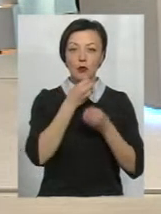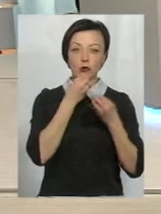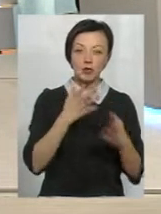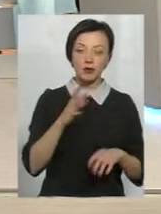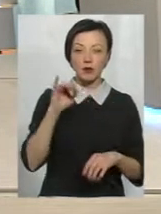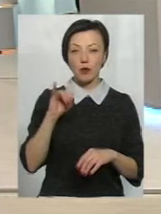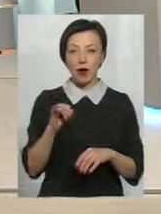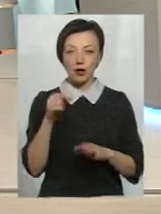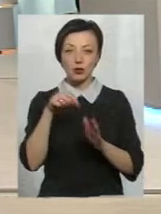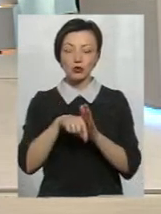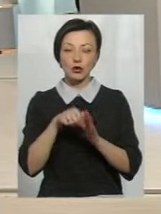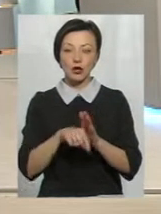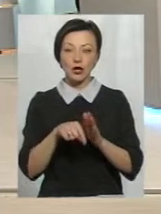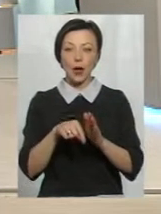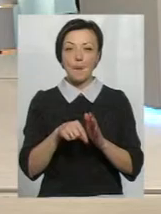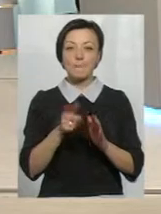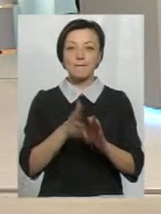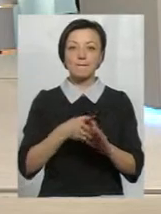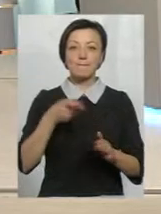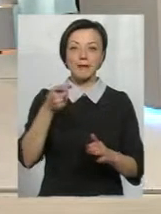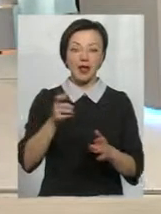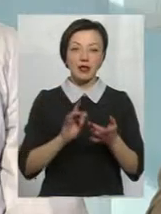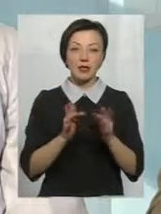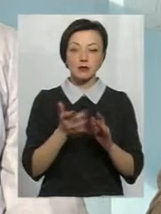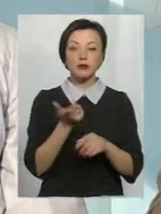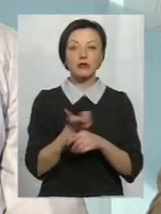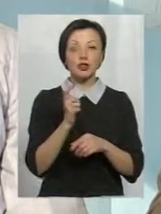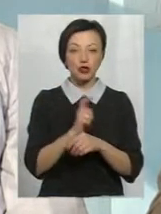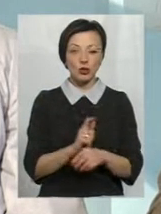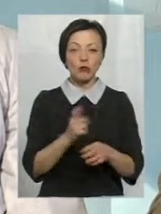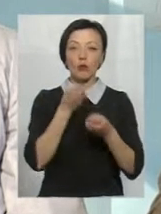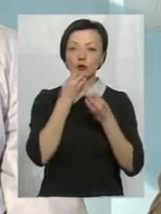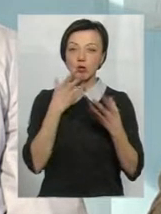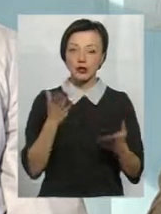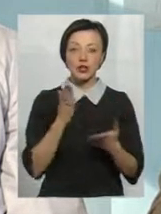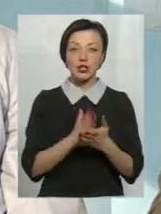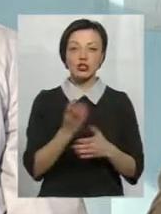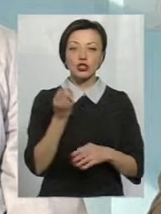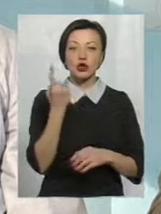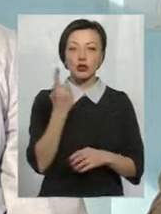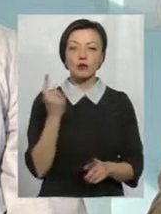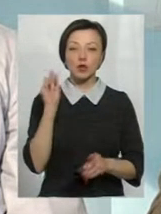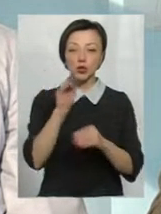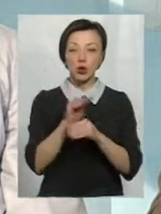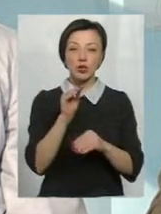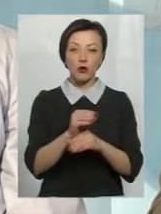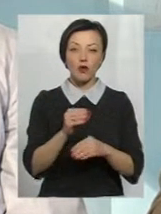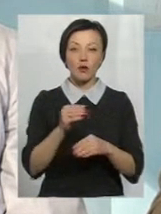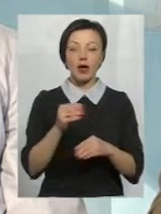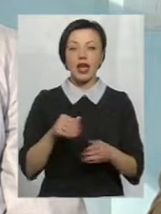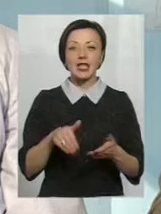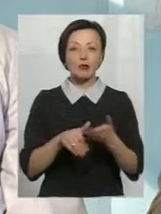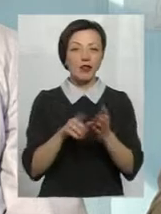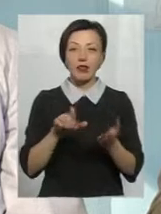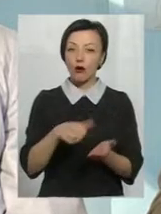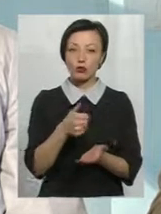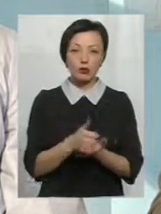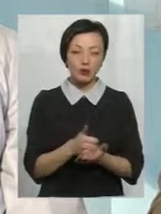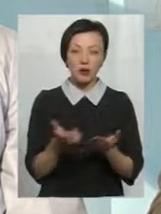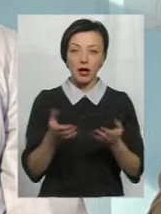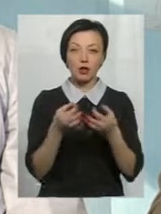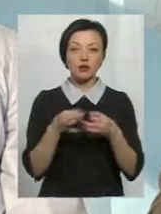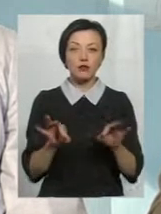негативні сторони петиції, тому що дійсно більше тут позитиву. Це є ще одним додатковим інструментом, не основним, далеко не основним,